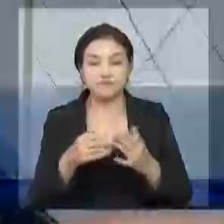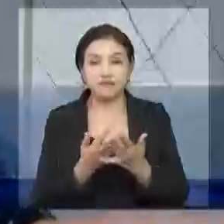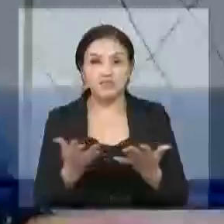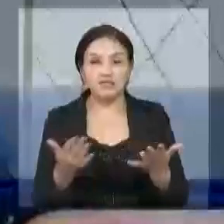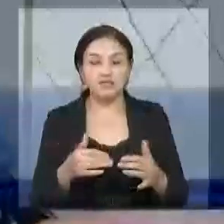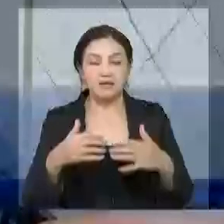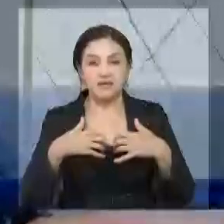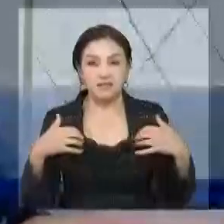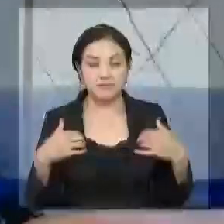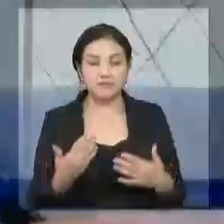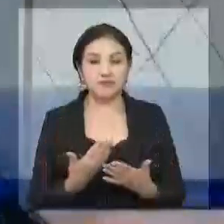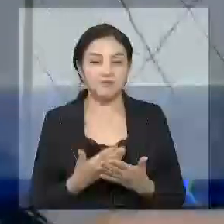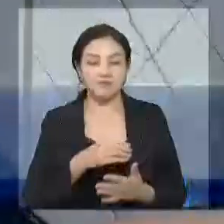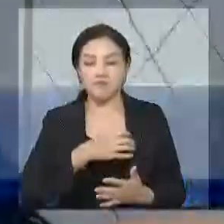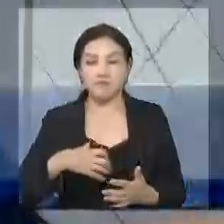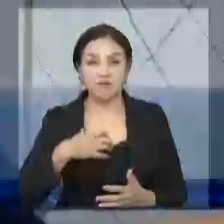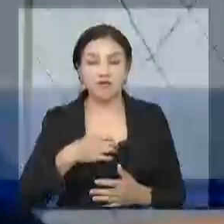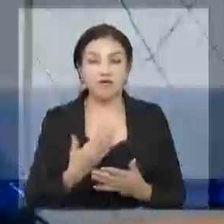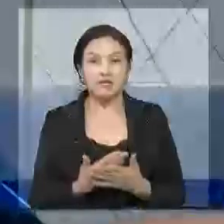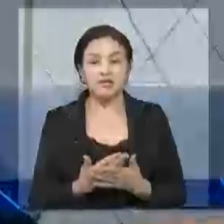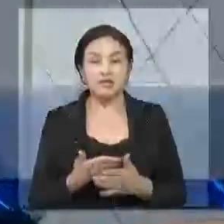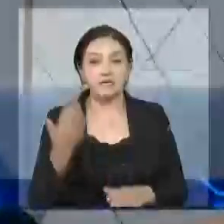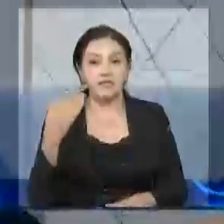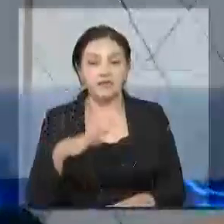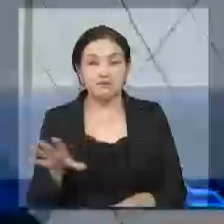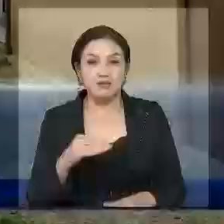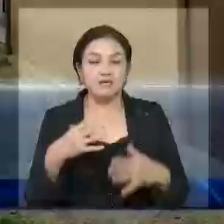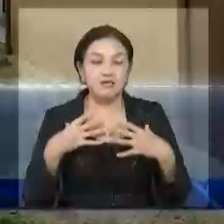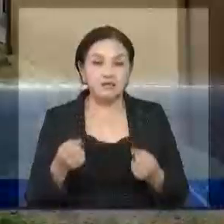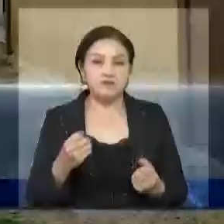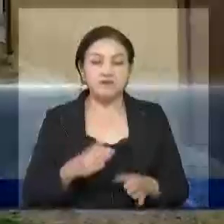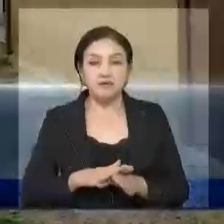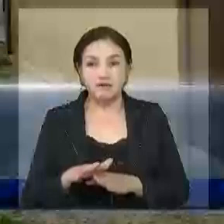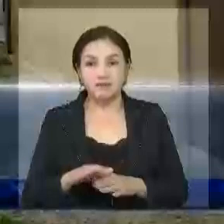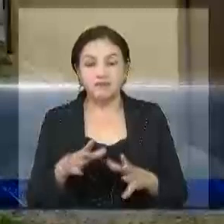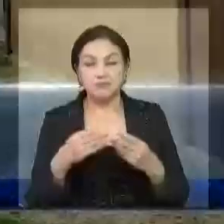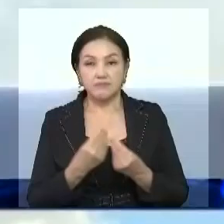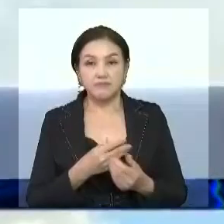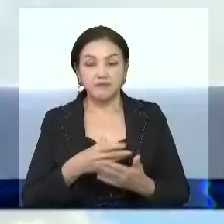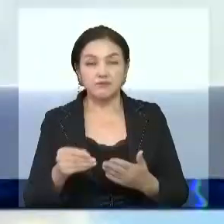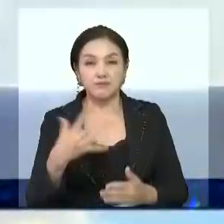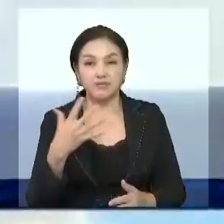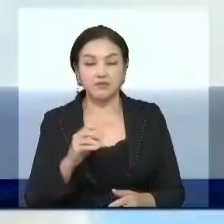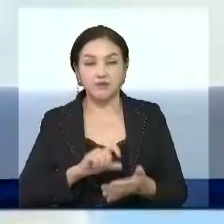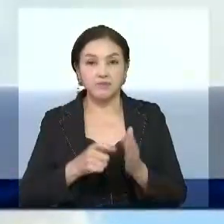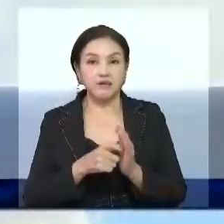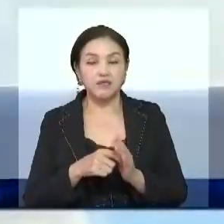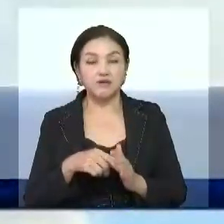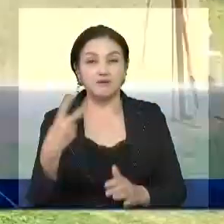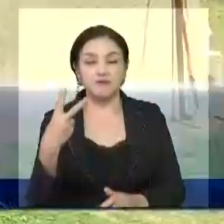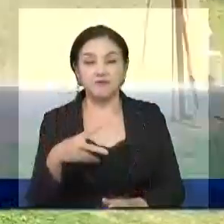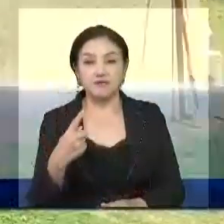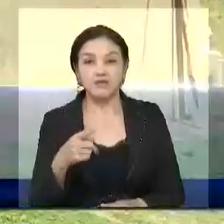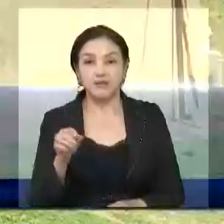несколько голов скота. Но самое важное, как говорила ранее, все живы и целы. Семья приобрела пятикомнатный жилой дом за сумму более